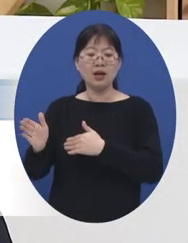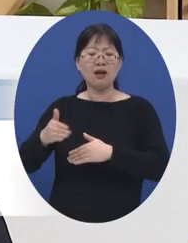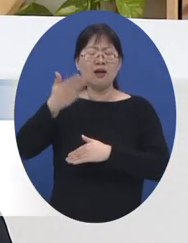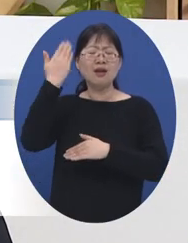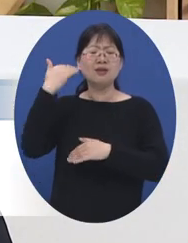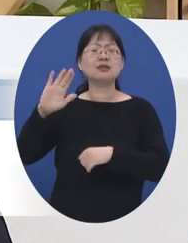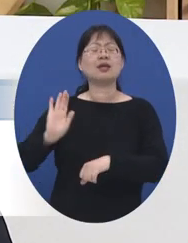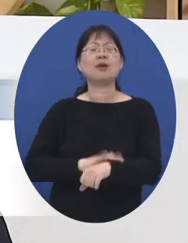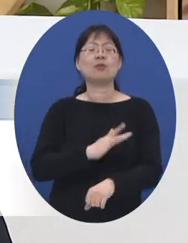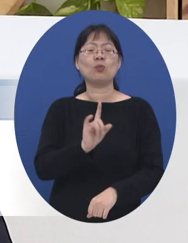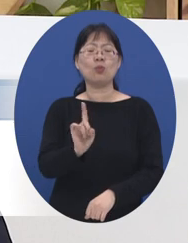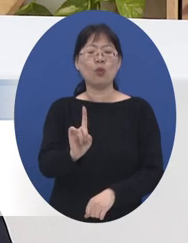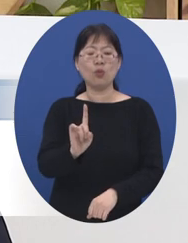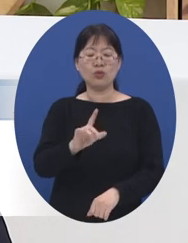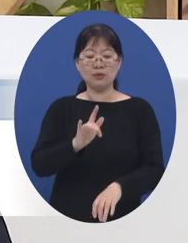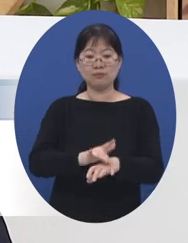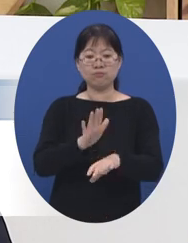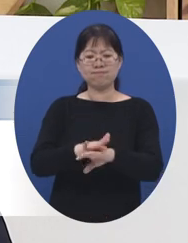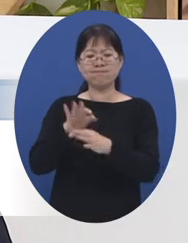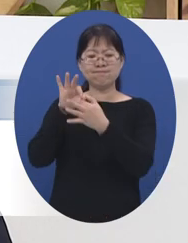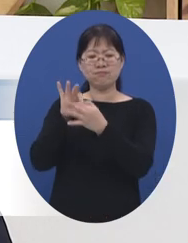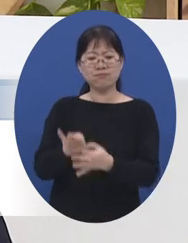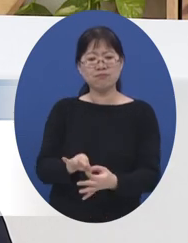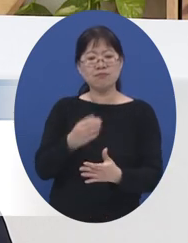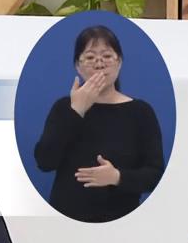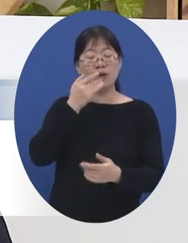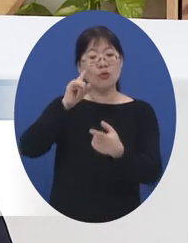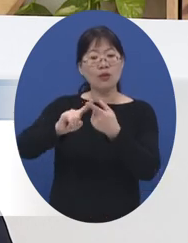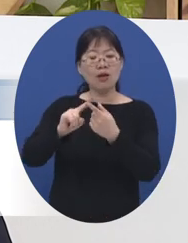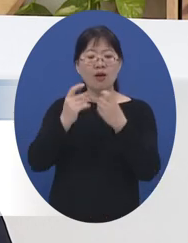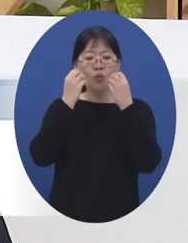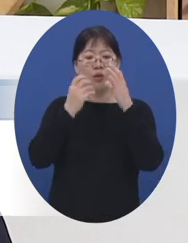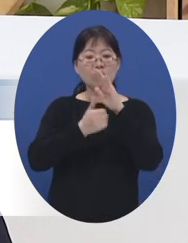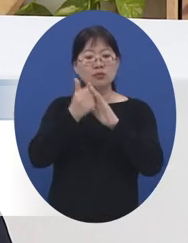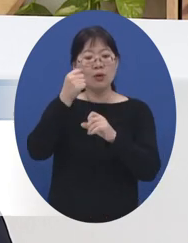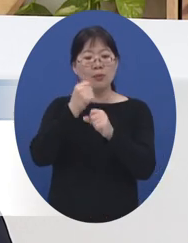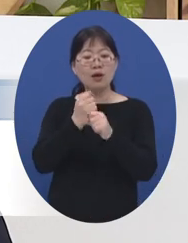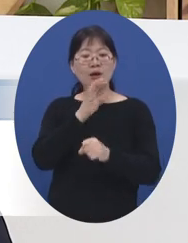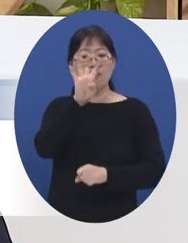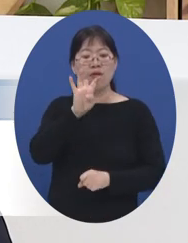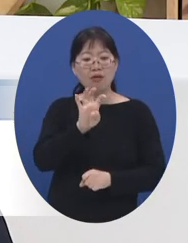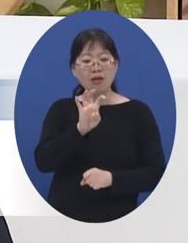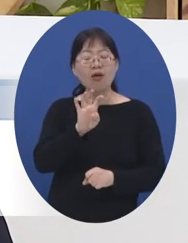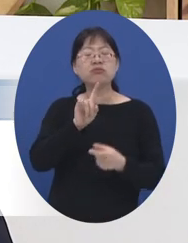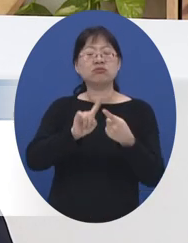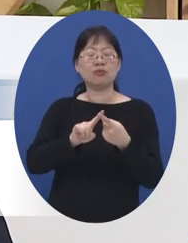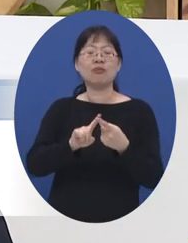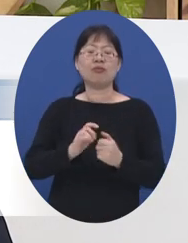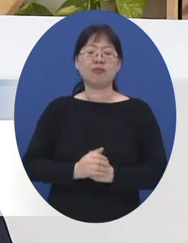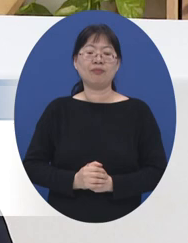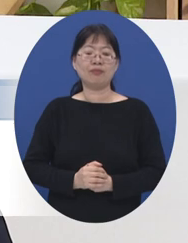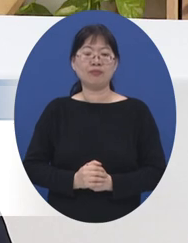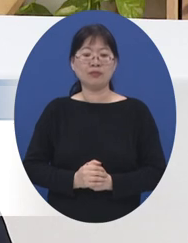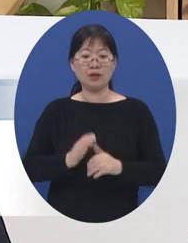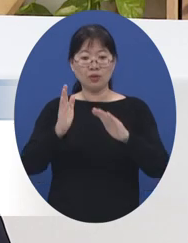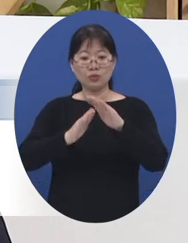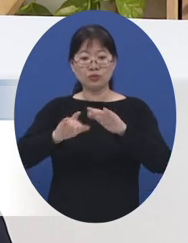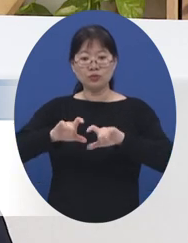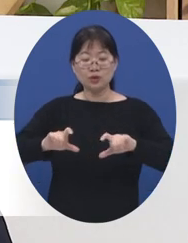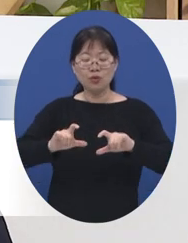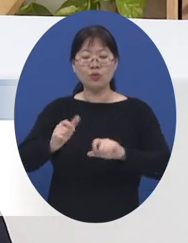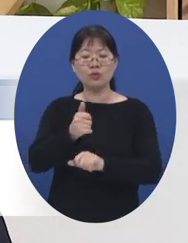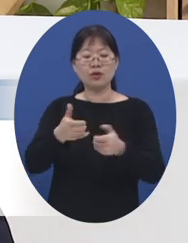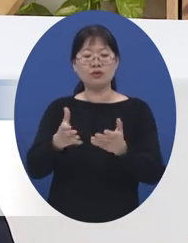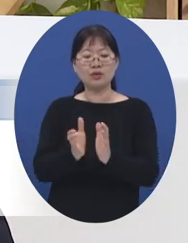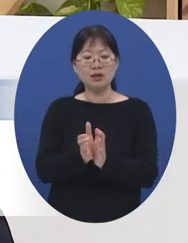잘못된 관행이나 제도가 계속될 것인지 아니면 새로운 희망을 만들 것인지 어쨌든 거기에 저는 공정의 가치가